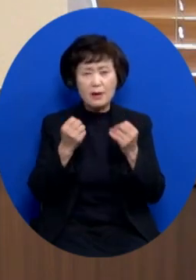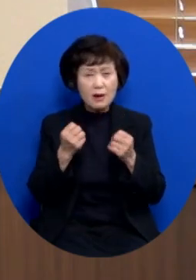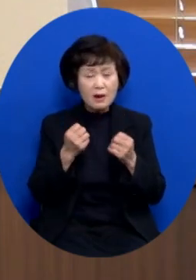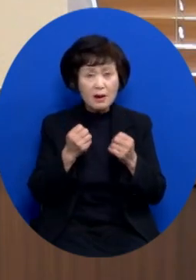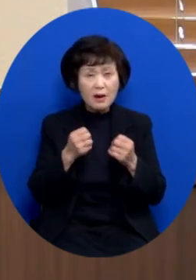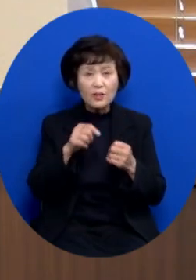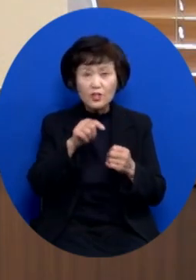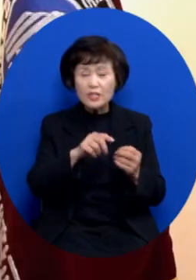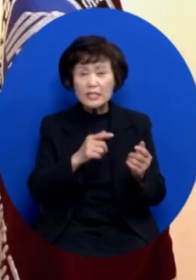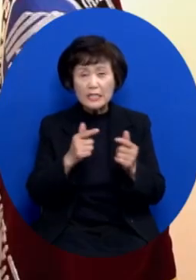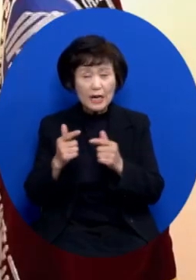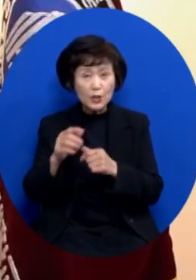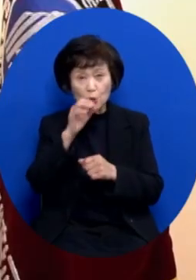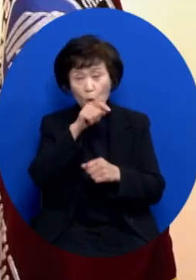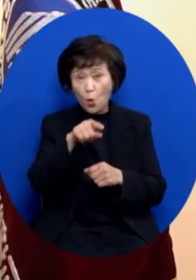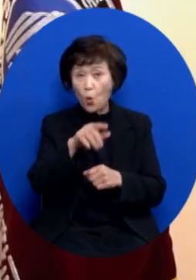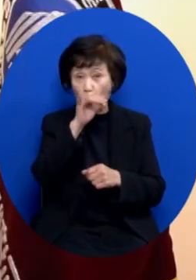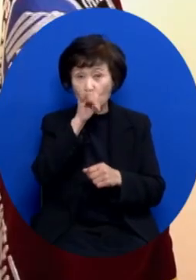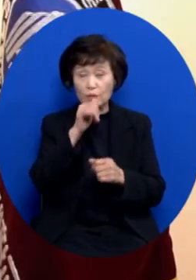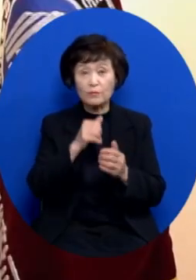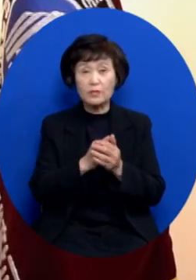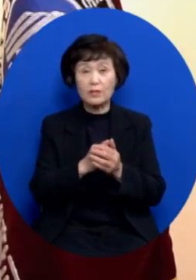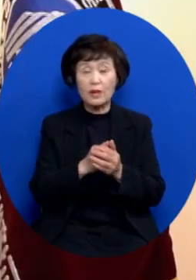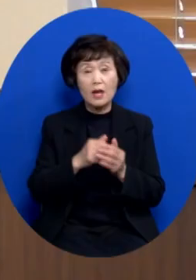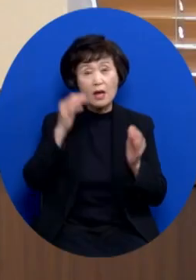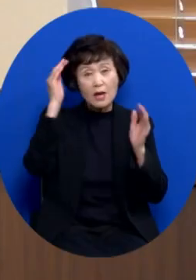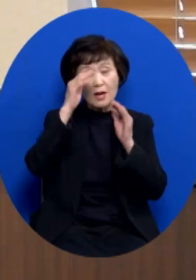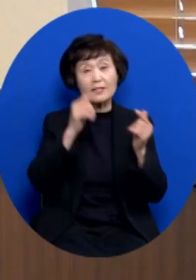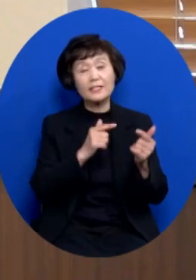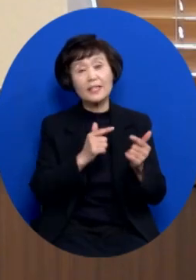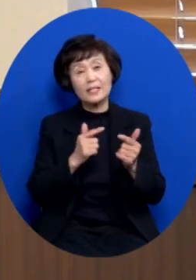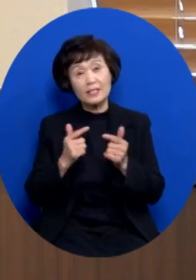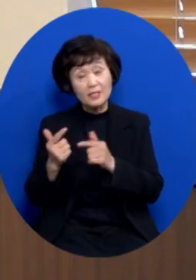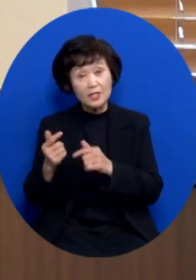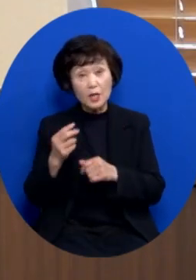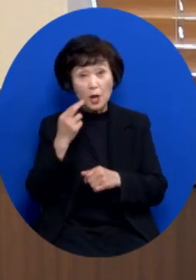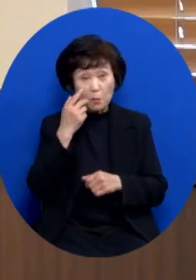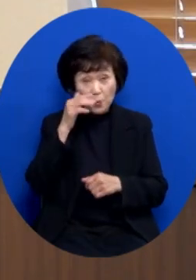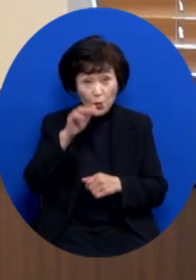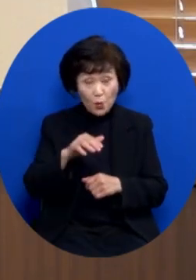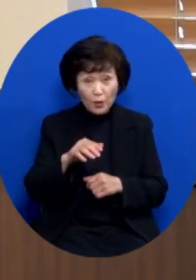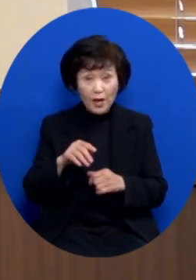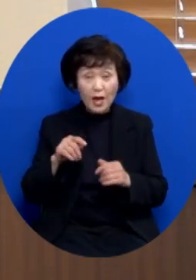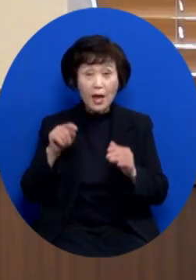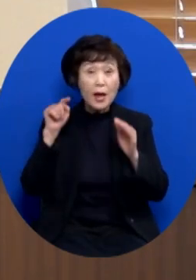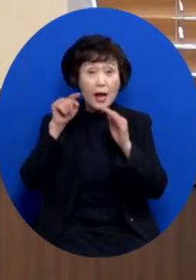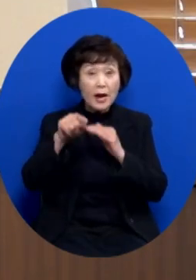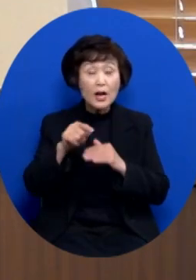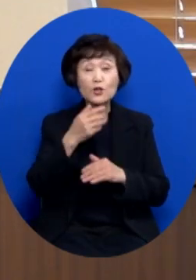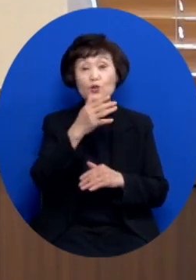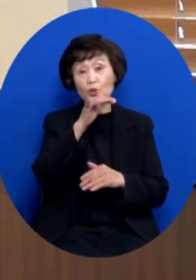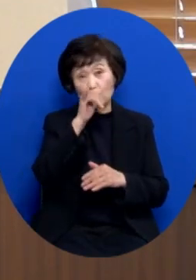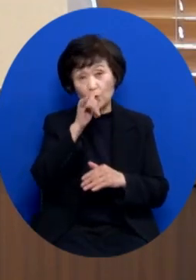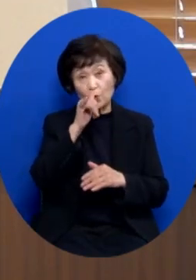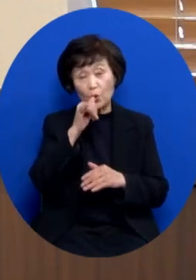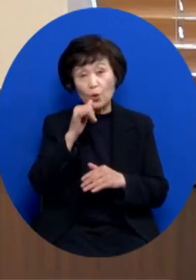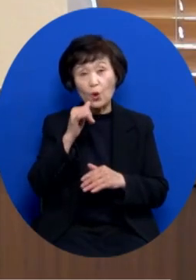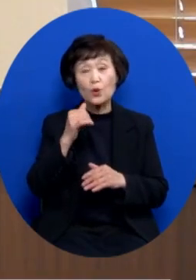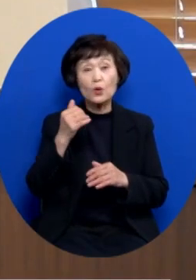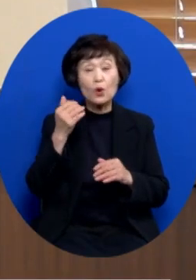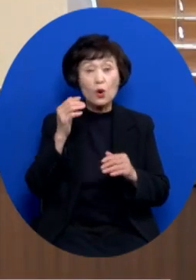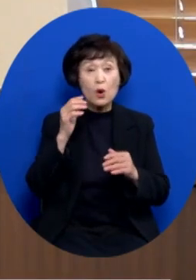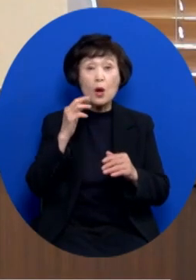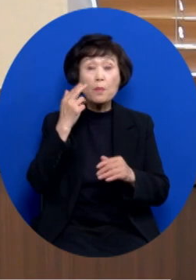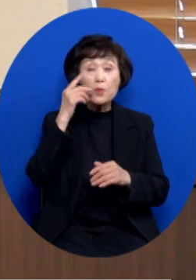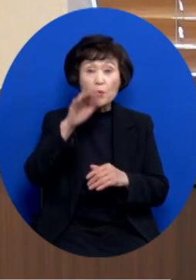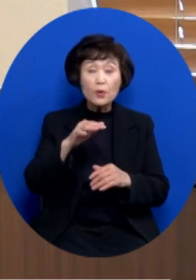자원을 갖고 있습니다. 이렇게 되니까 우리 학생들이 미국에 진출할 수 있도록 그 유학을 좀